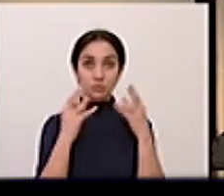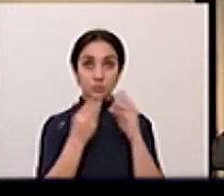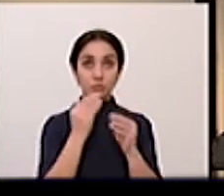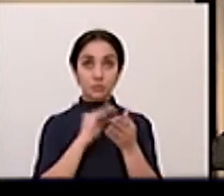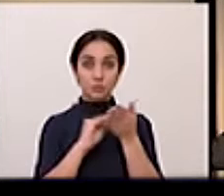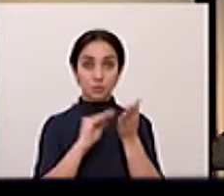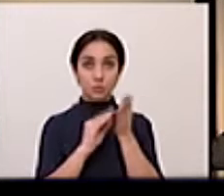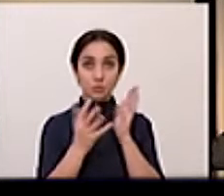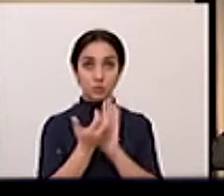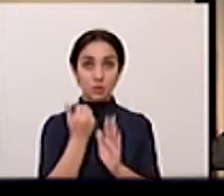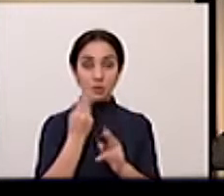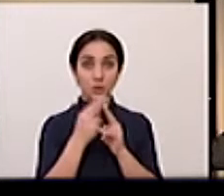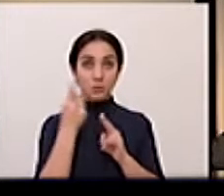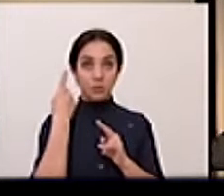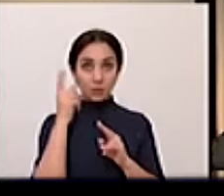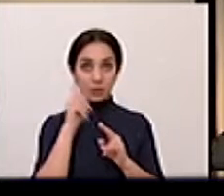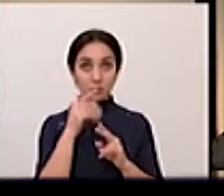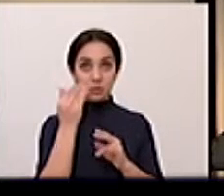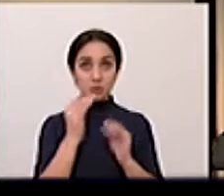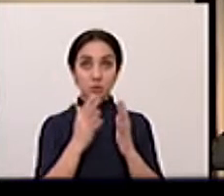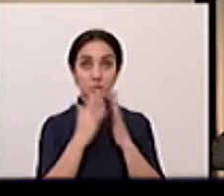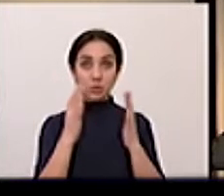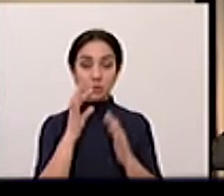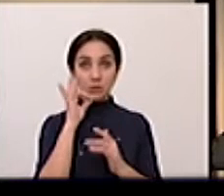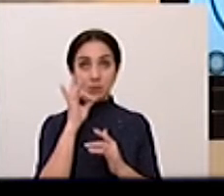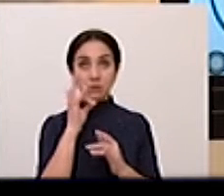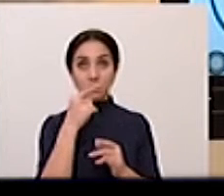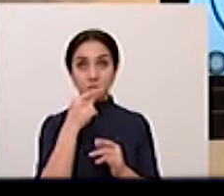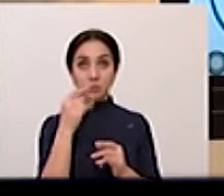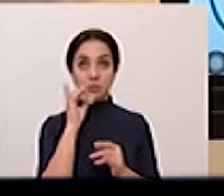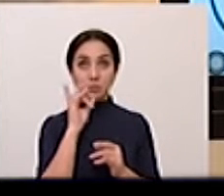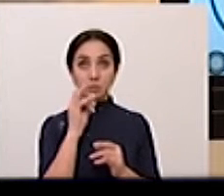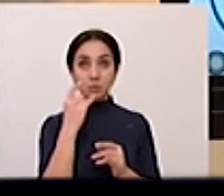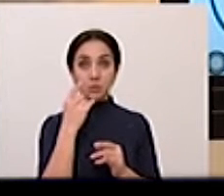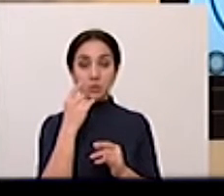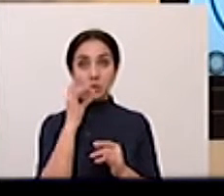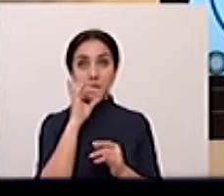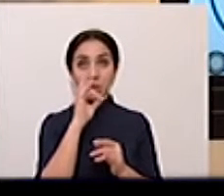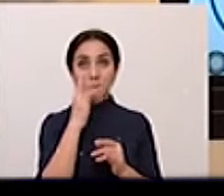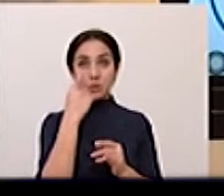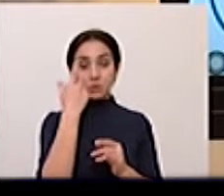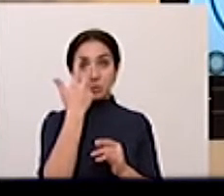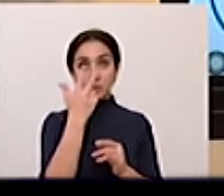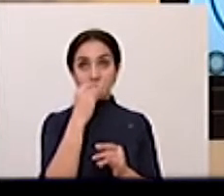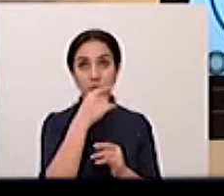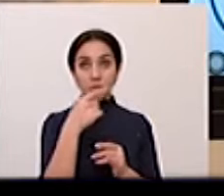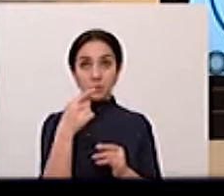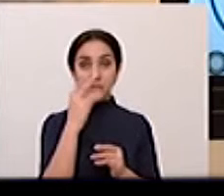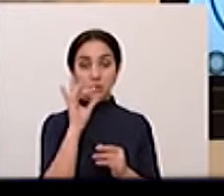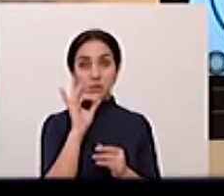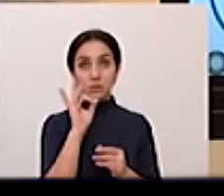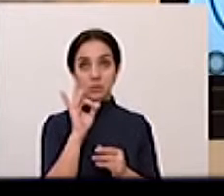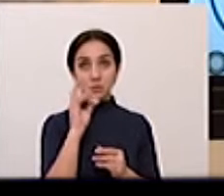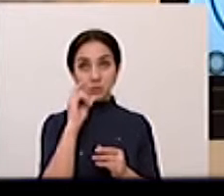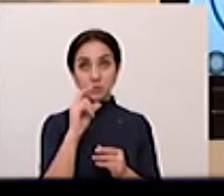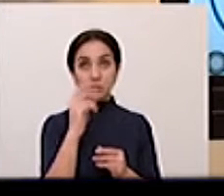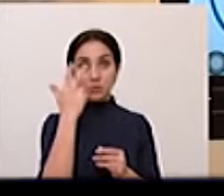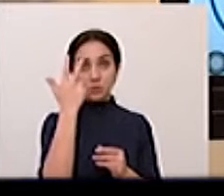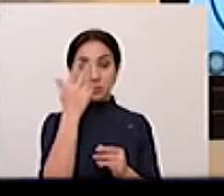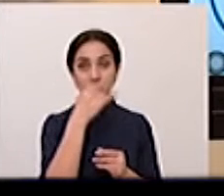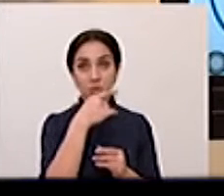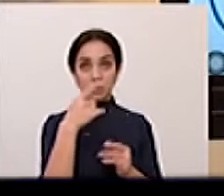yozib olamiz. Bilamizki, katta r kub minus kichik r kub bu kublar ayirmasi